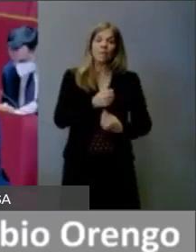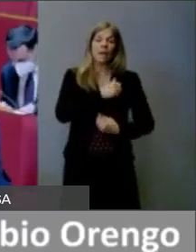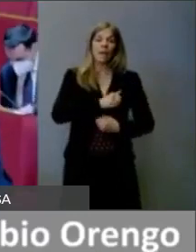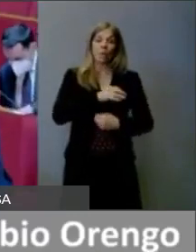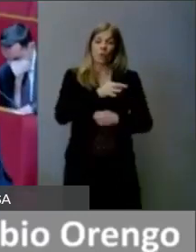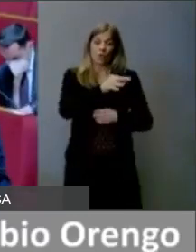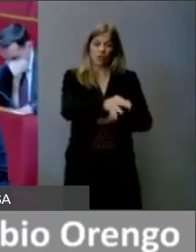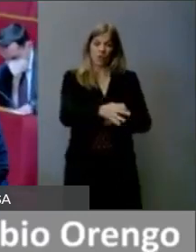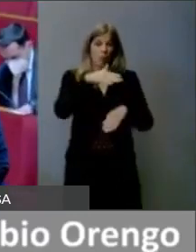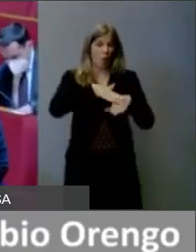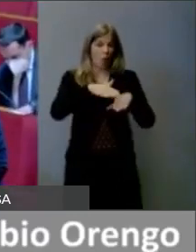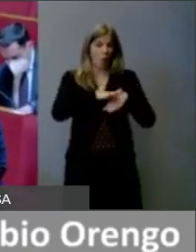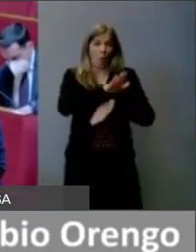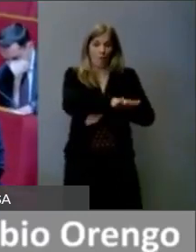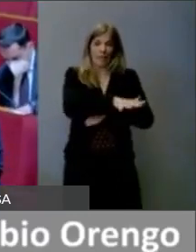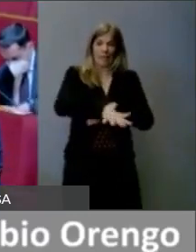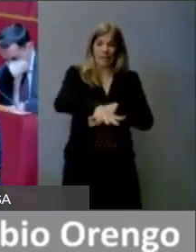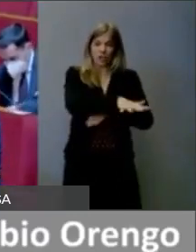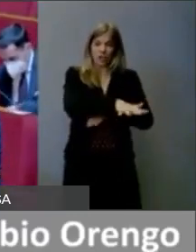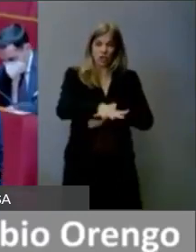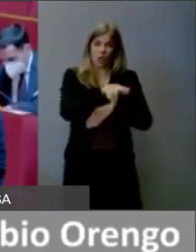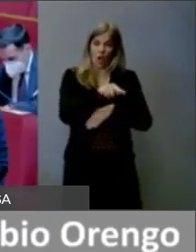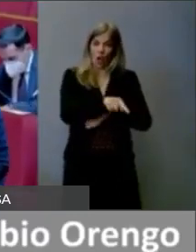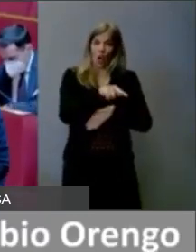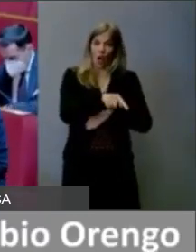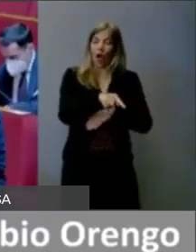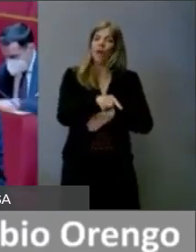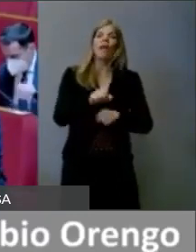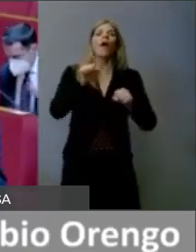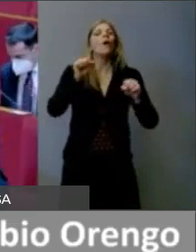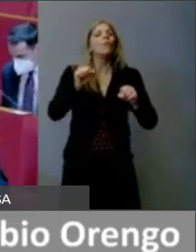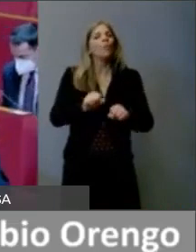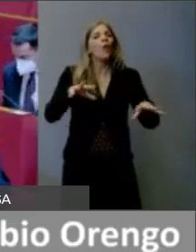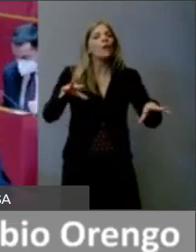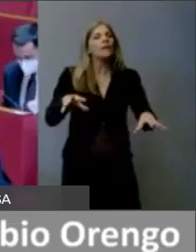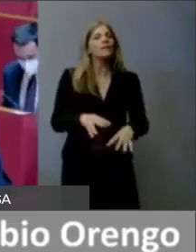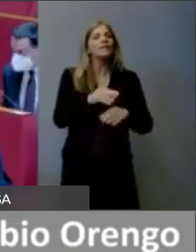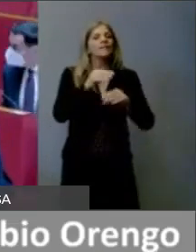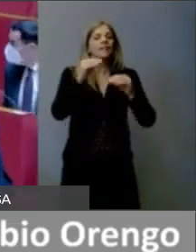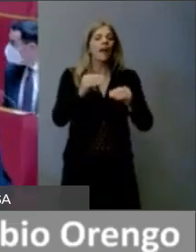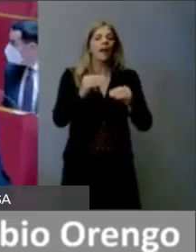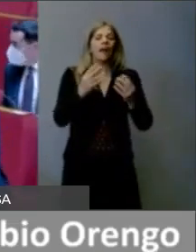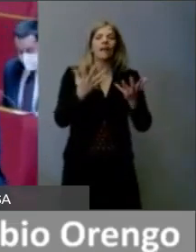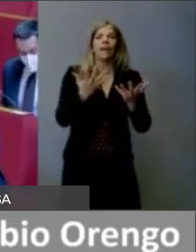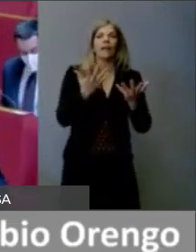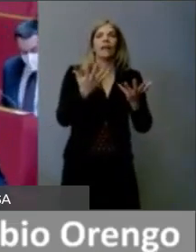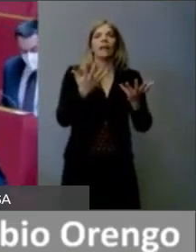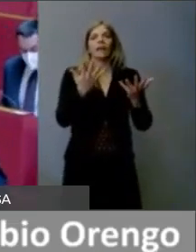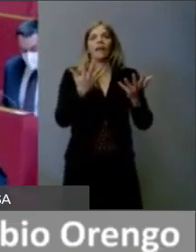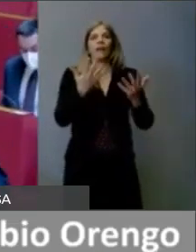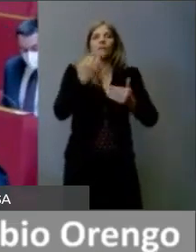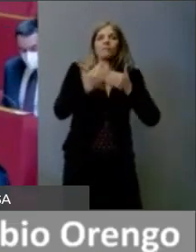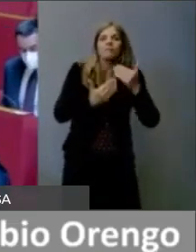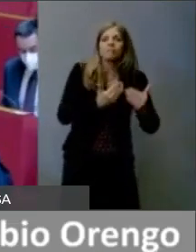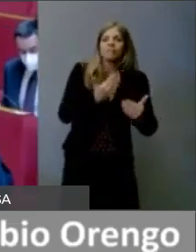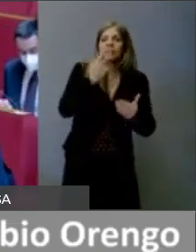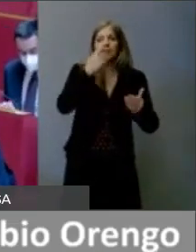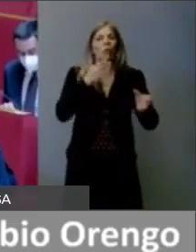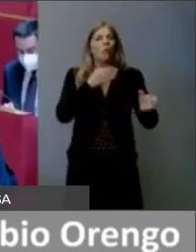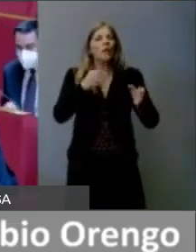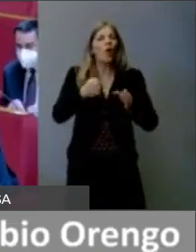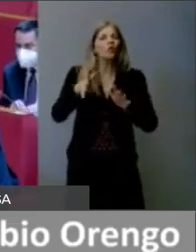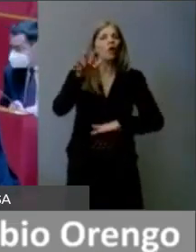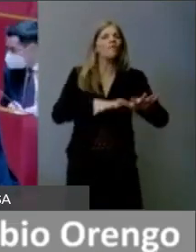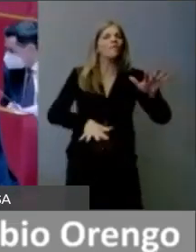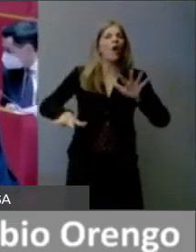territorialmente competente, intraprendere un nuovo modo per informare i cittadini di